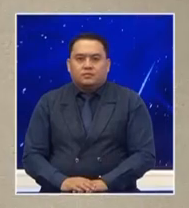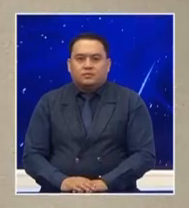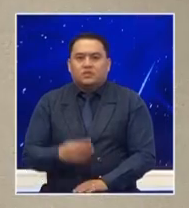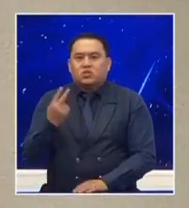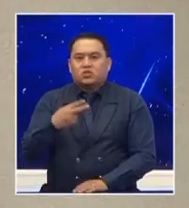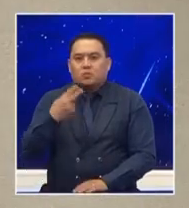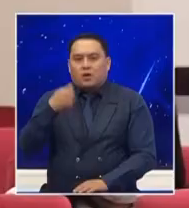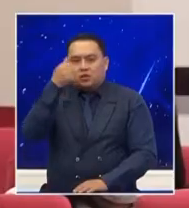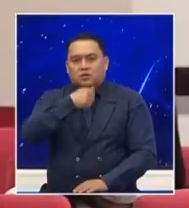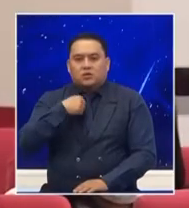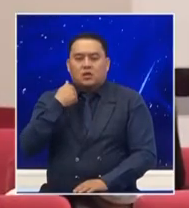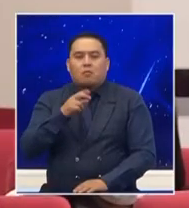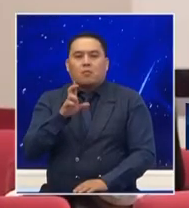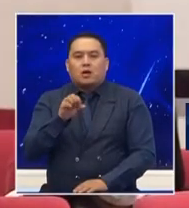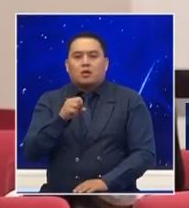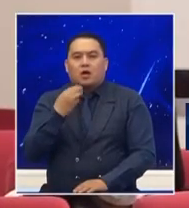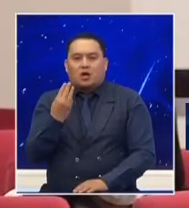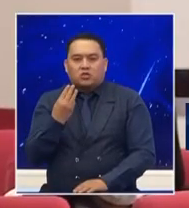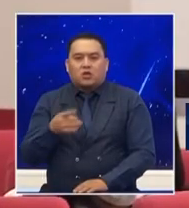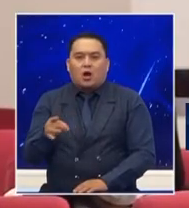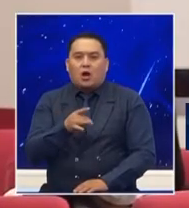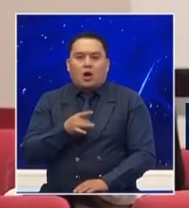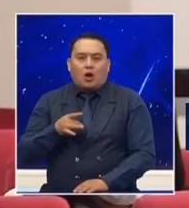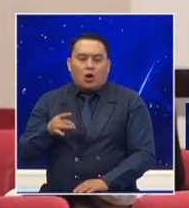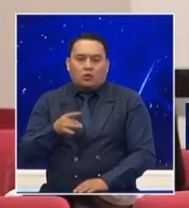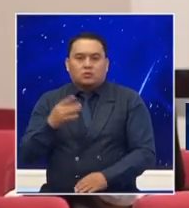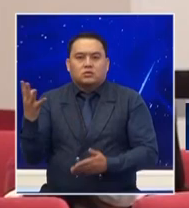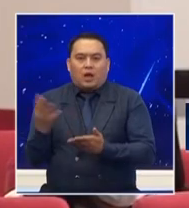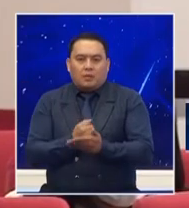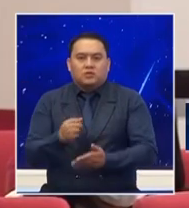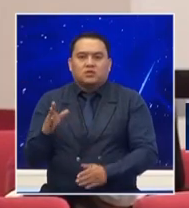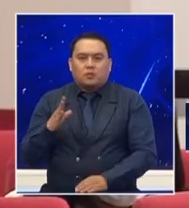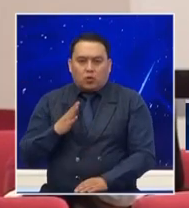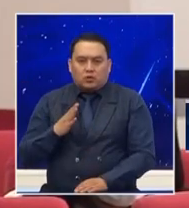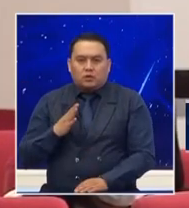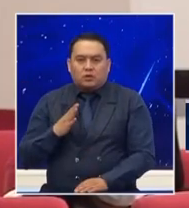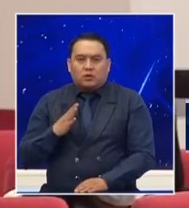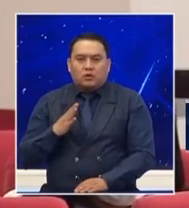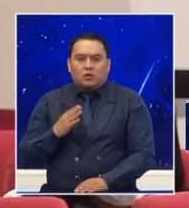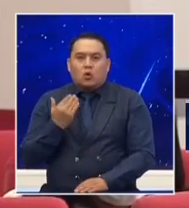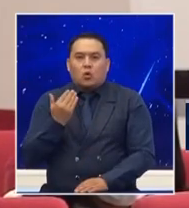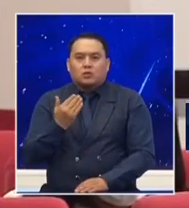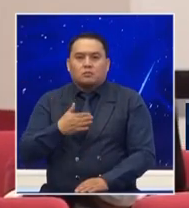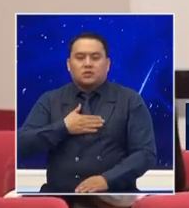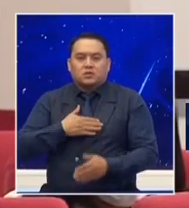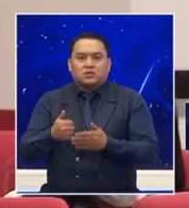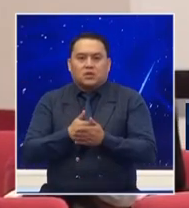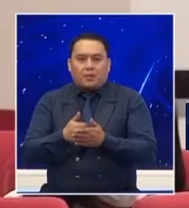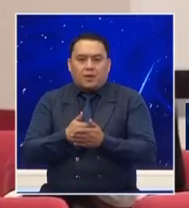2020 жыл Балқаш ауданының аграрларына өте табысты жыл болды. Оның ішінде бізге де жемісті